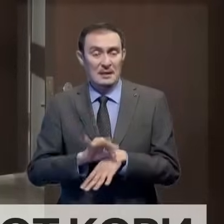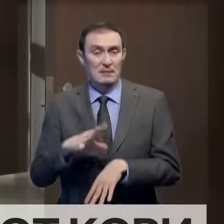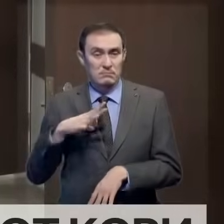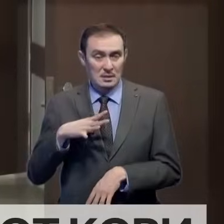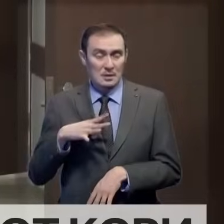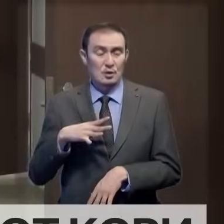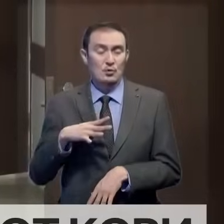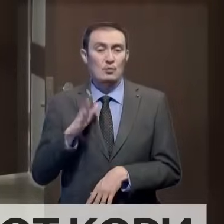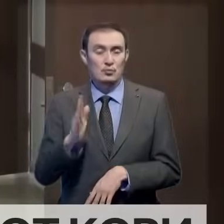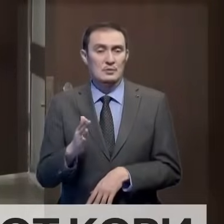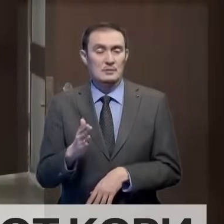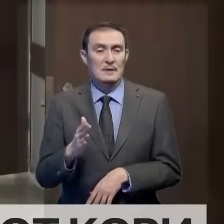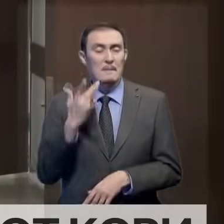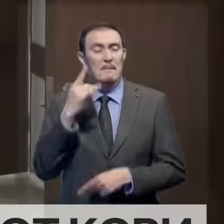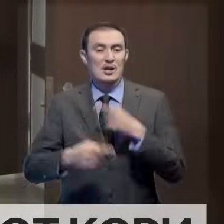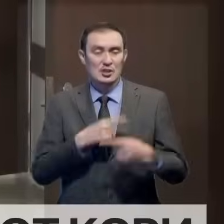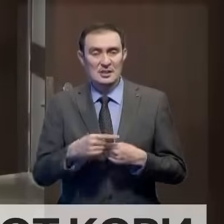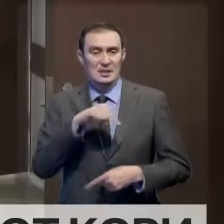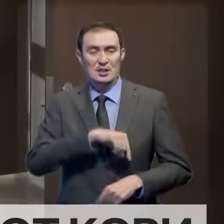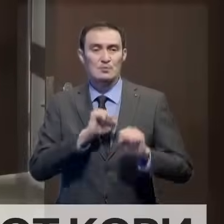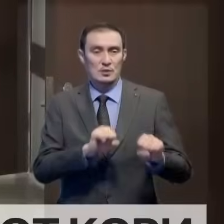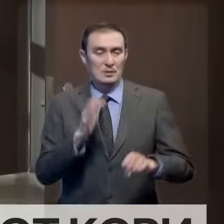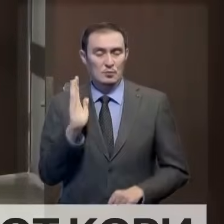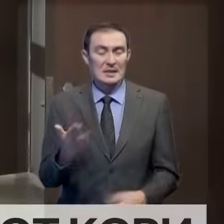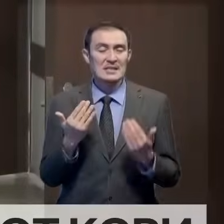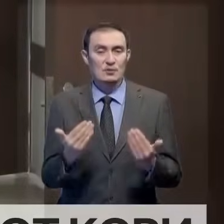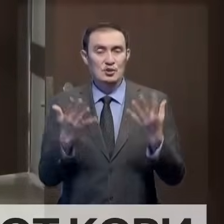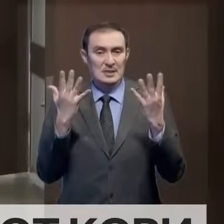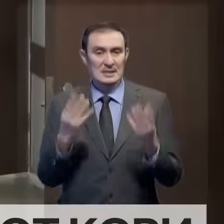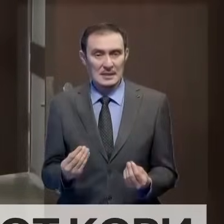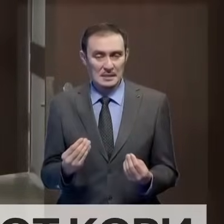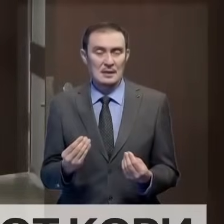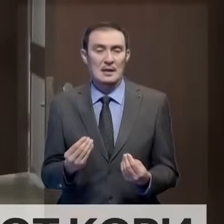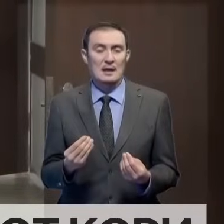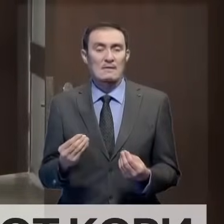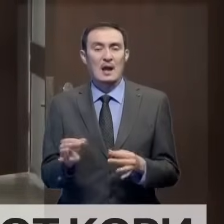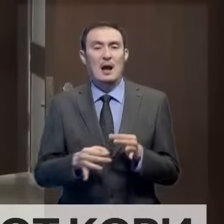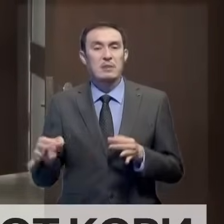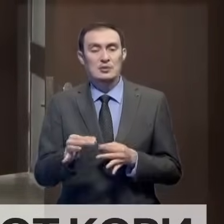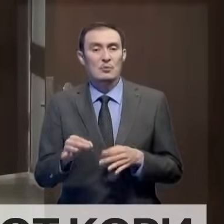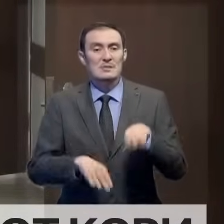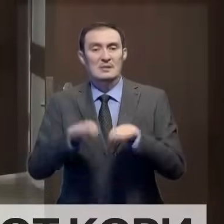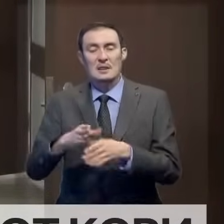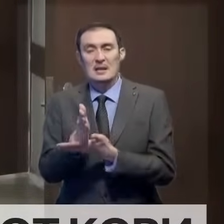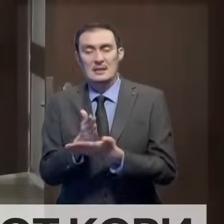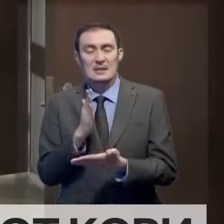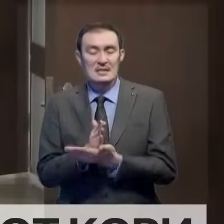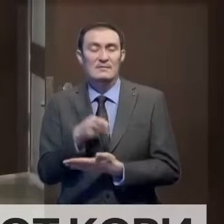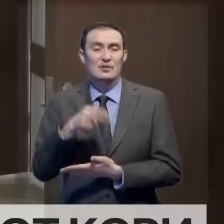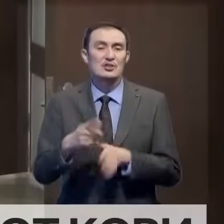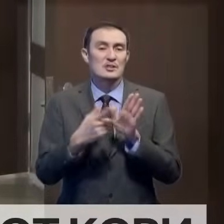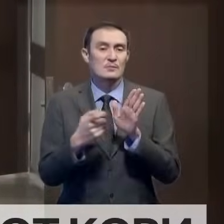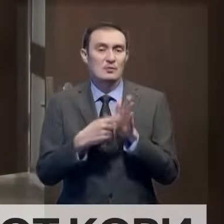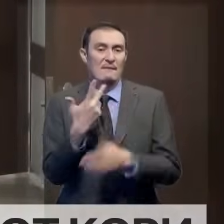то он приобретет пожизненный стойкий иммунитет. На сегодняшний день на областном складе хранится 2700